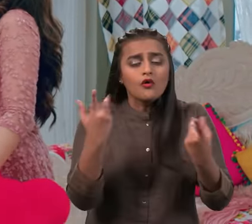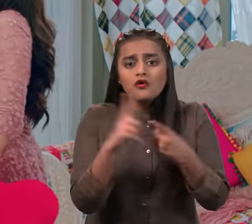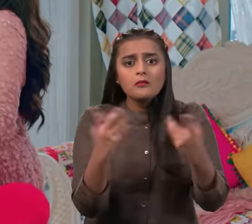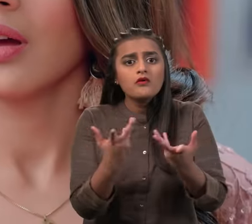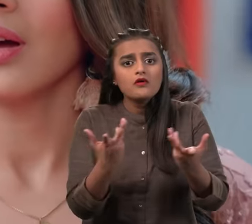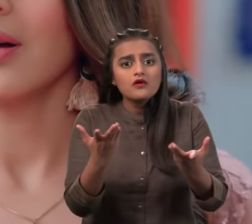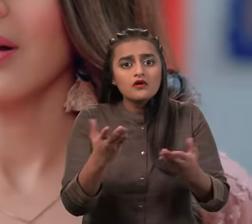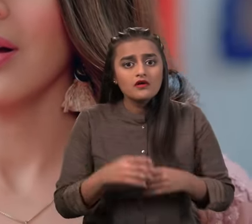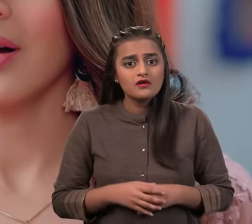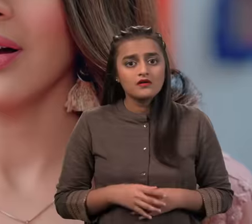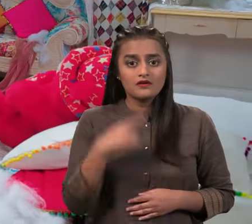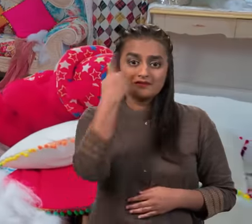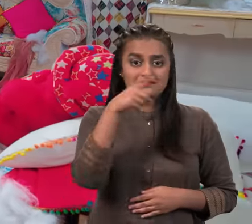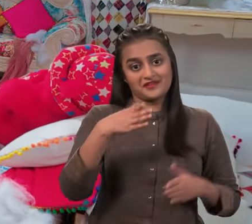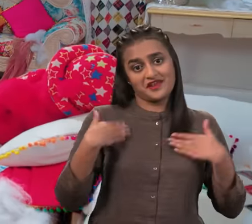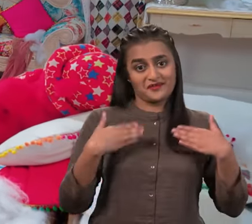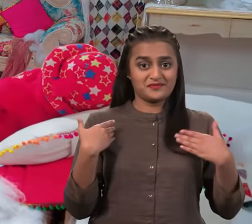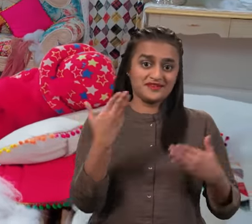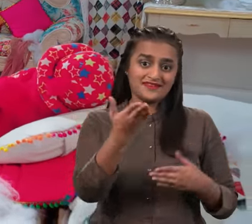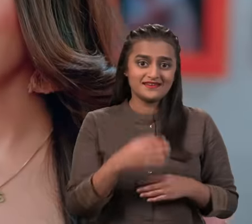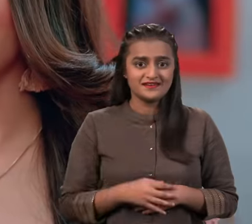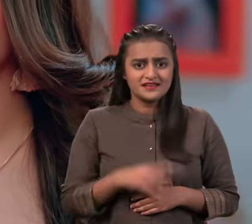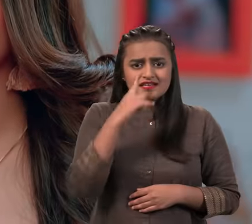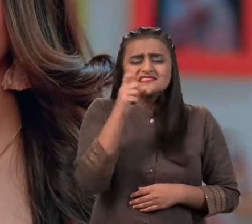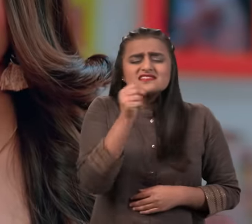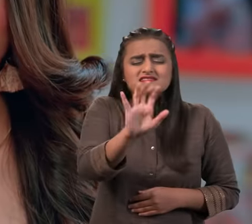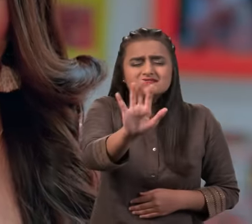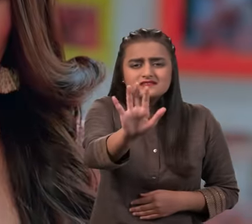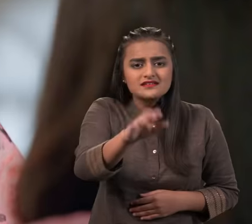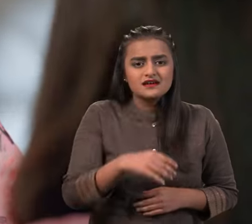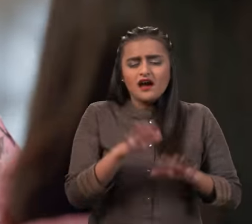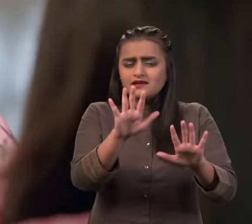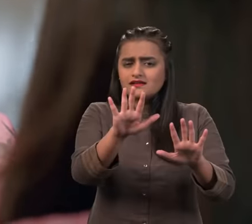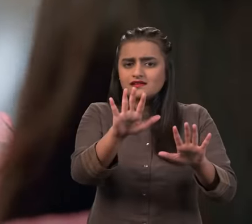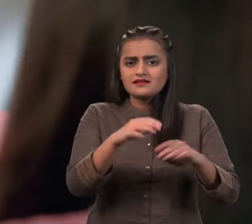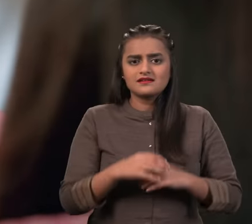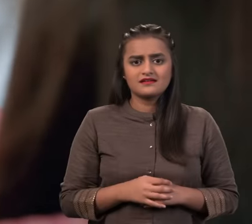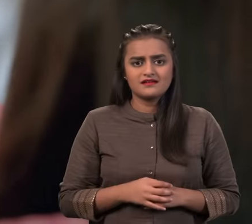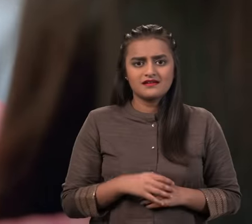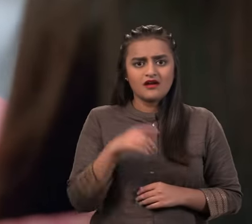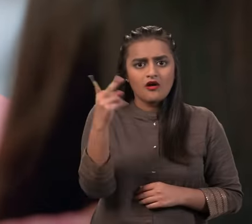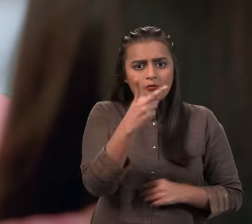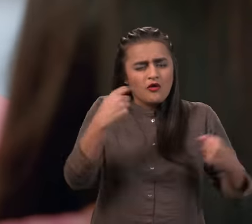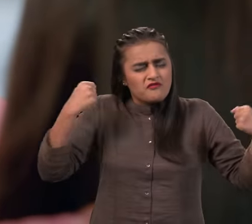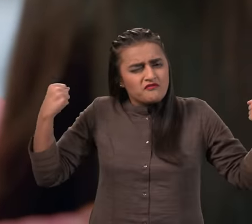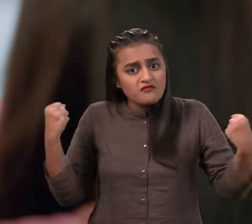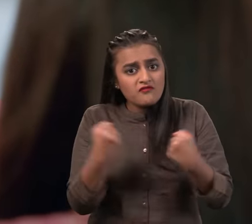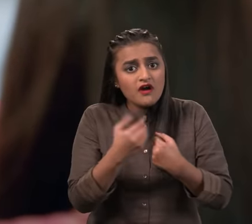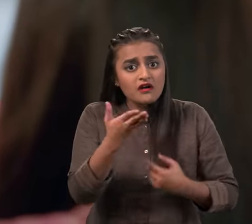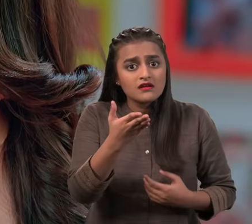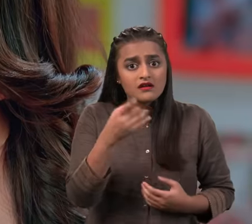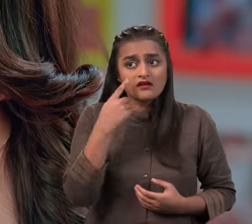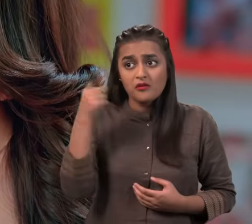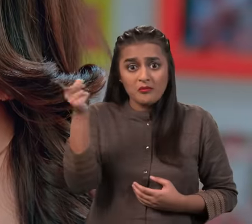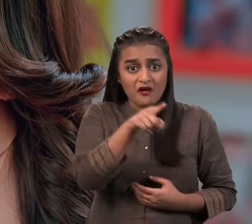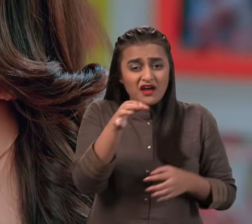क्या हुआ बच्चे, तू तो बड़ी खुश नजर आ रही है। नहीं दादी, वो वैसे ऐसा कौन सा झगड़ा हो गया तेरे और उस लड़के